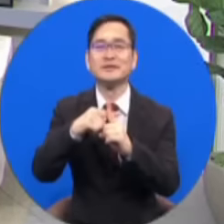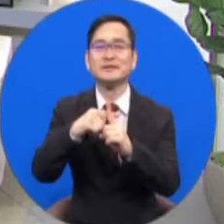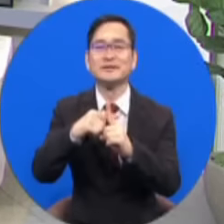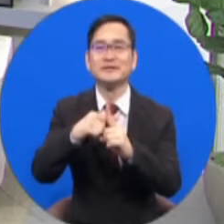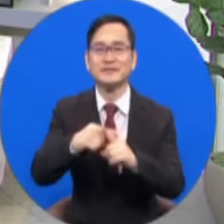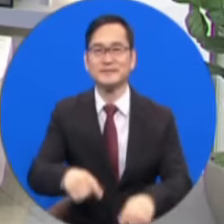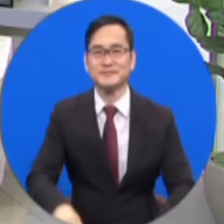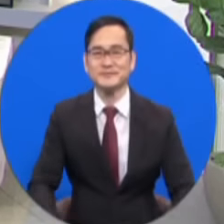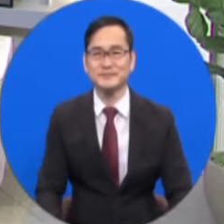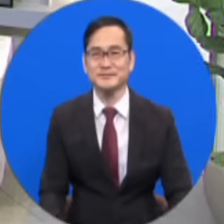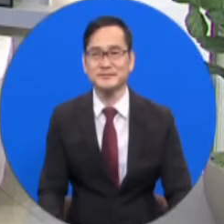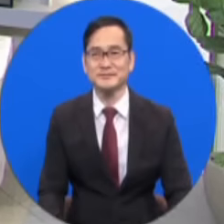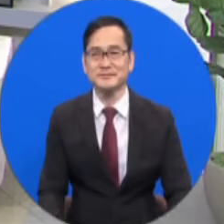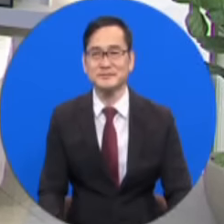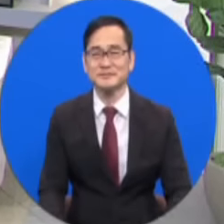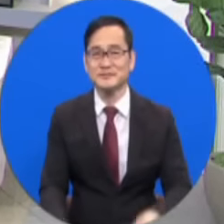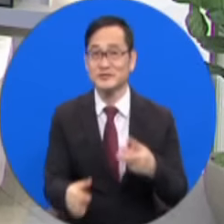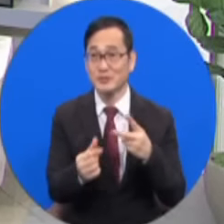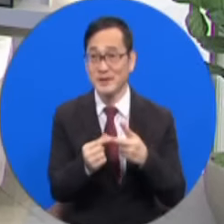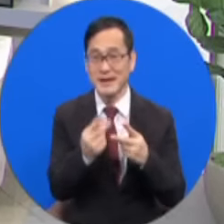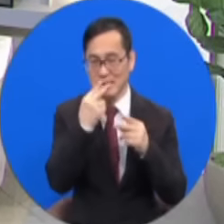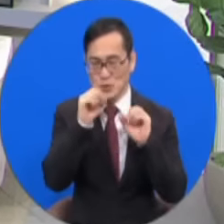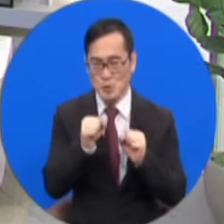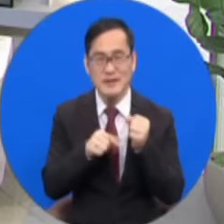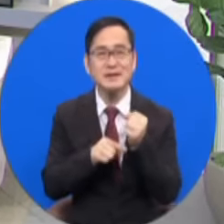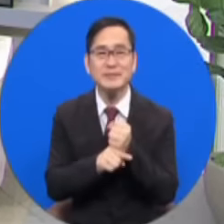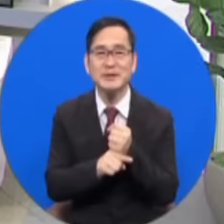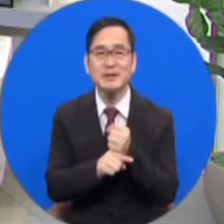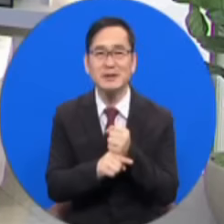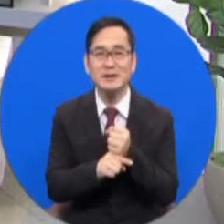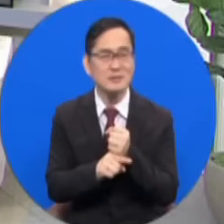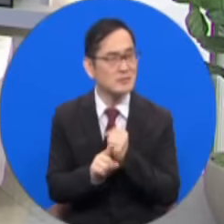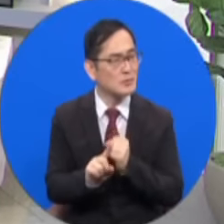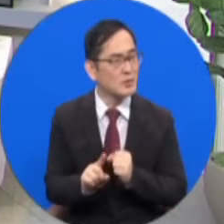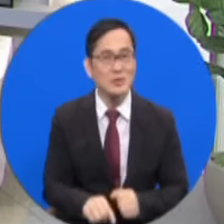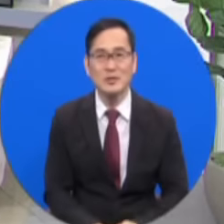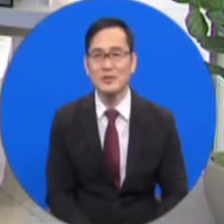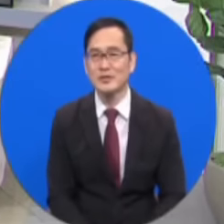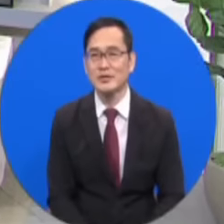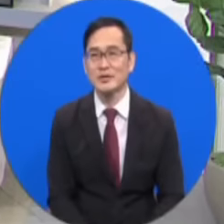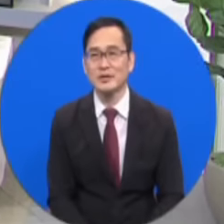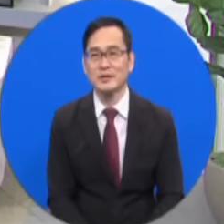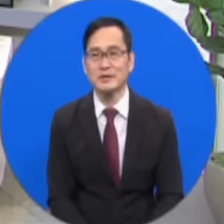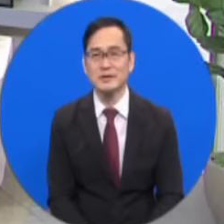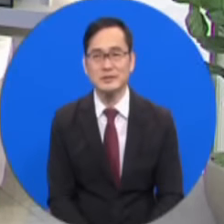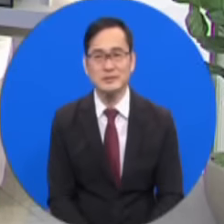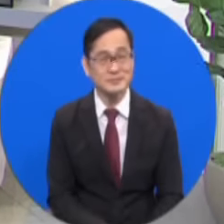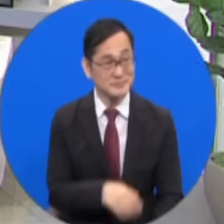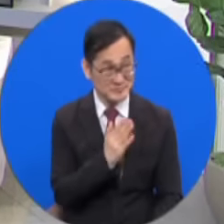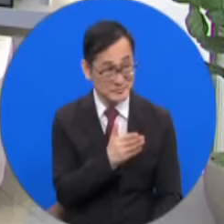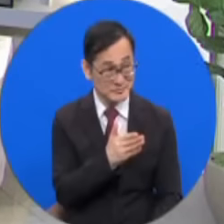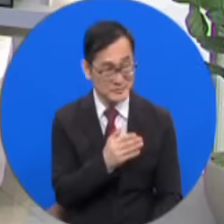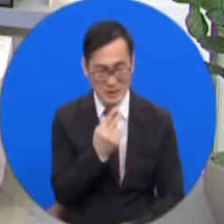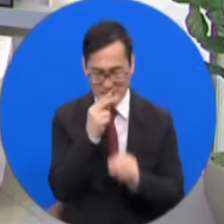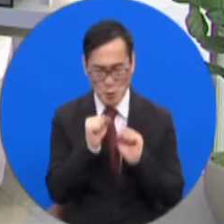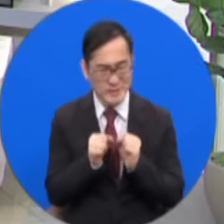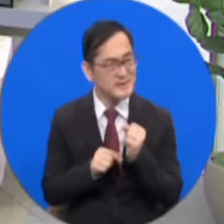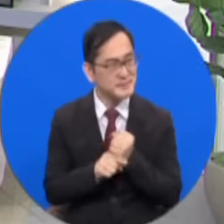플러스 자 다음 결정입니다 존재 의미 존재 의미는 조기원 변호사님 어떤